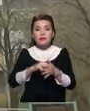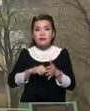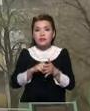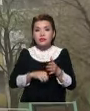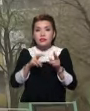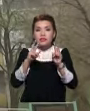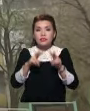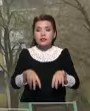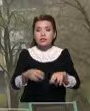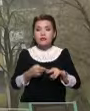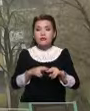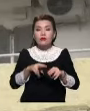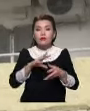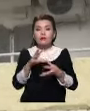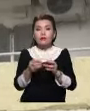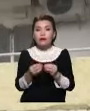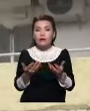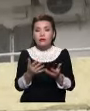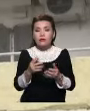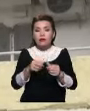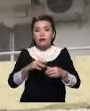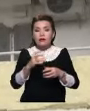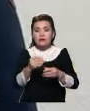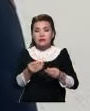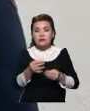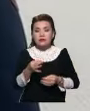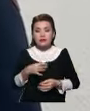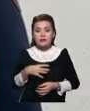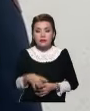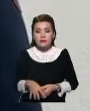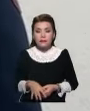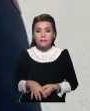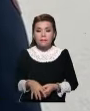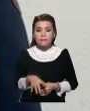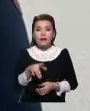И уверяют, заключения экспертизы пока не было.